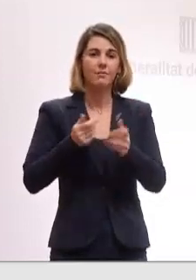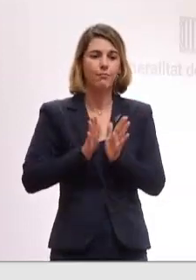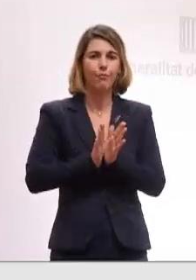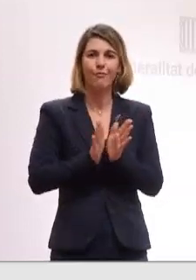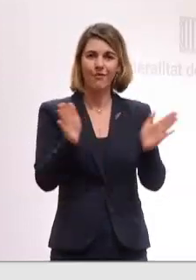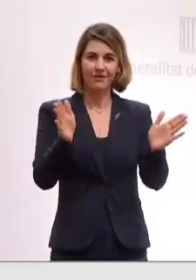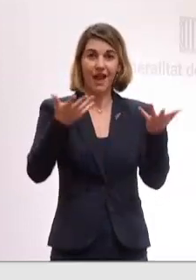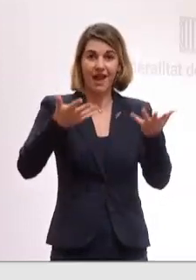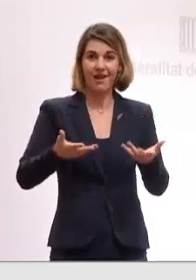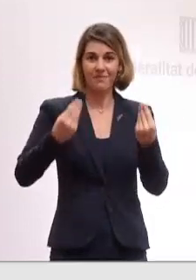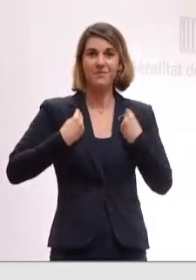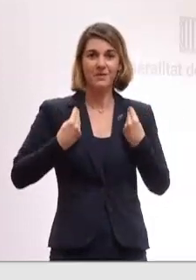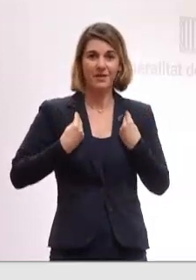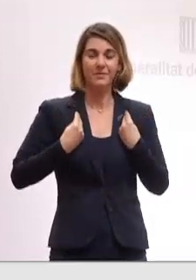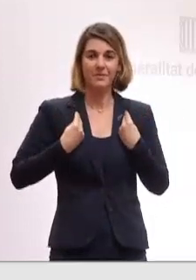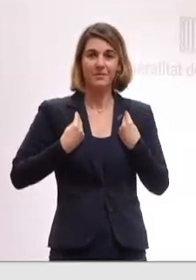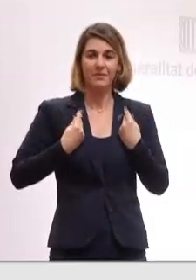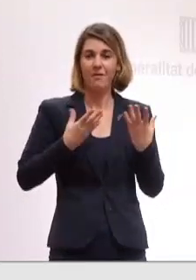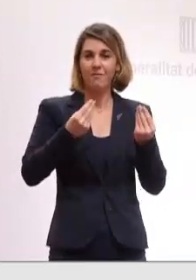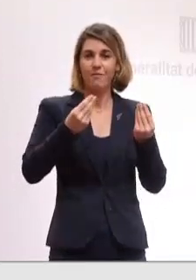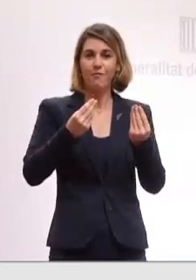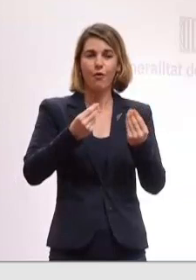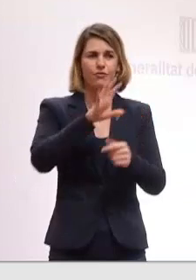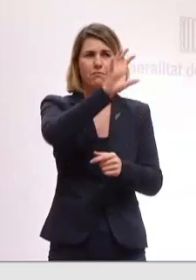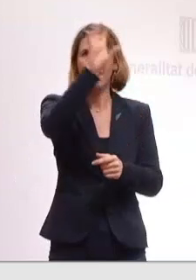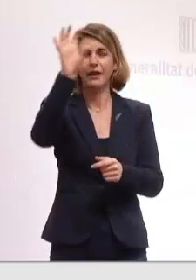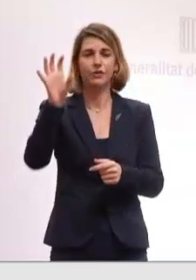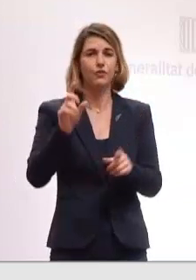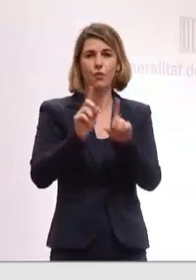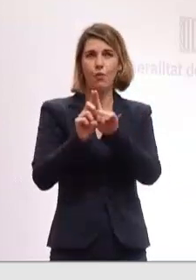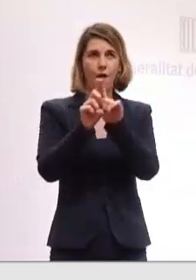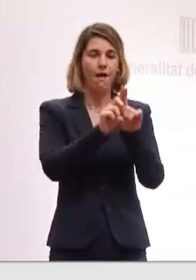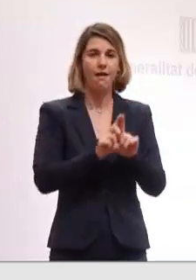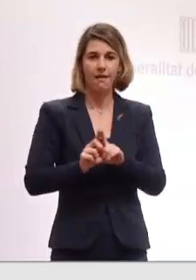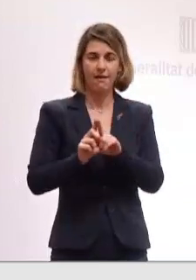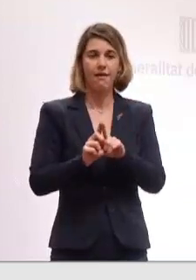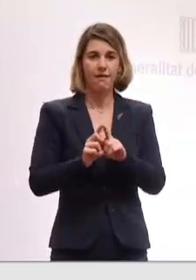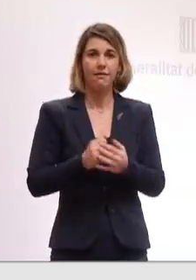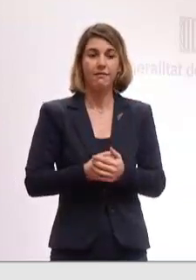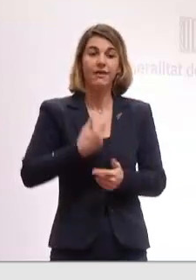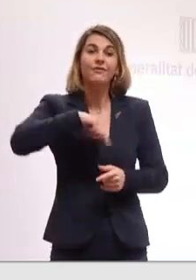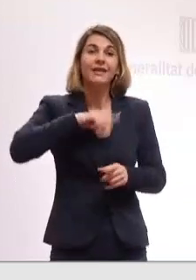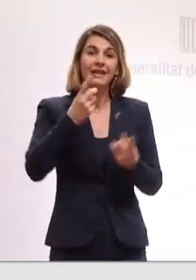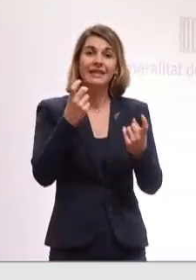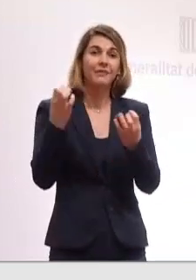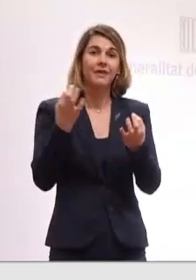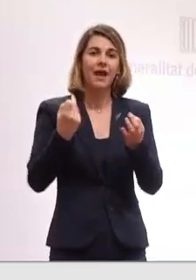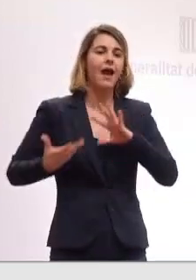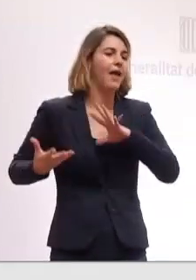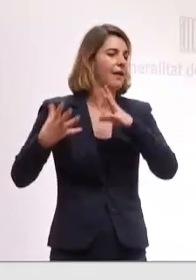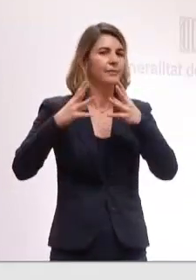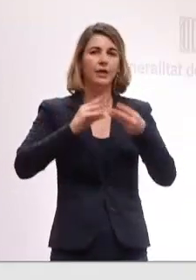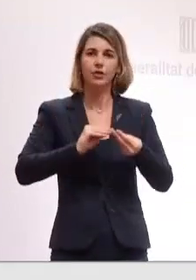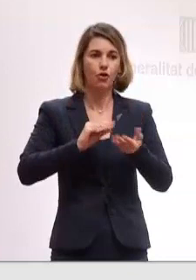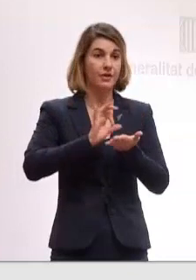s'està vivint en moltíssims països del món i que, per tant, necessita d'una adaptació del